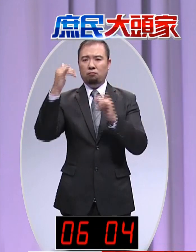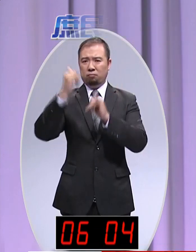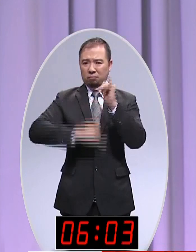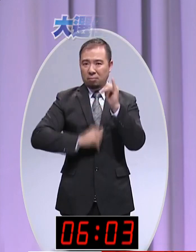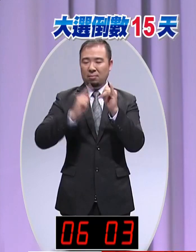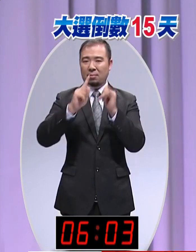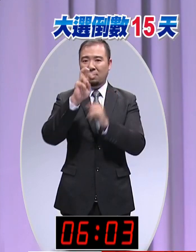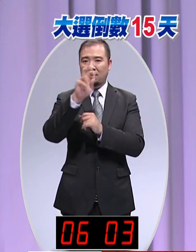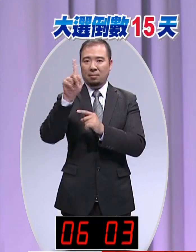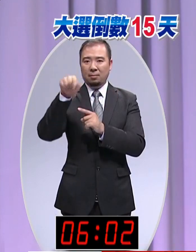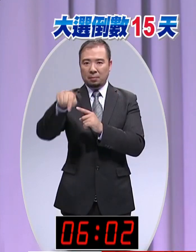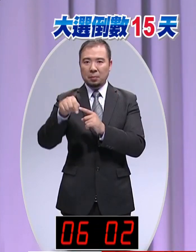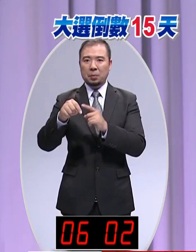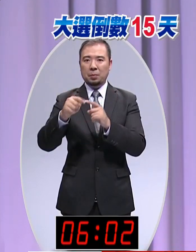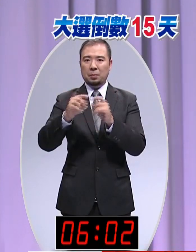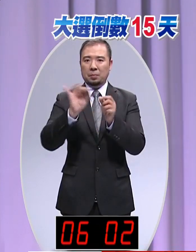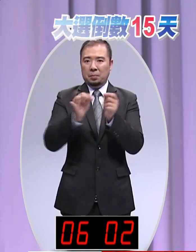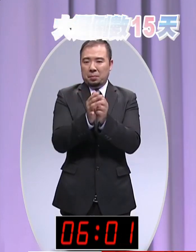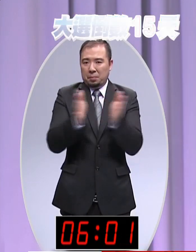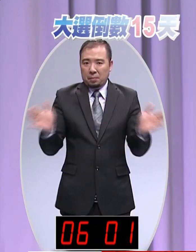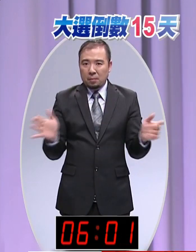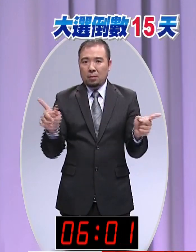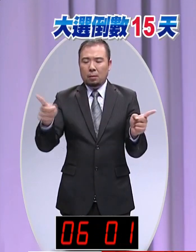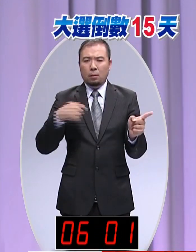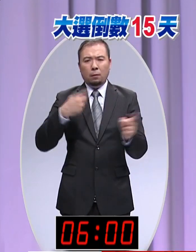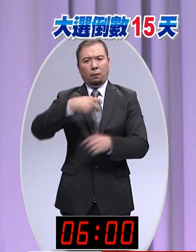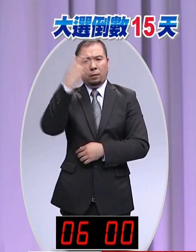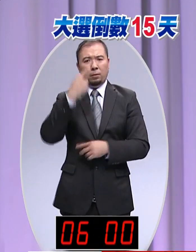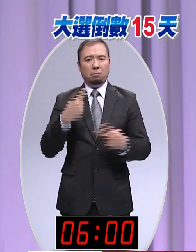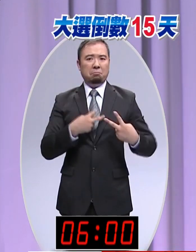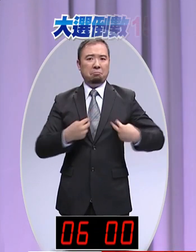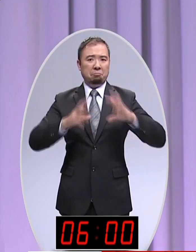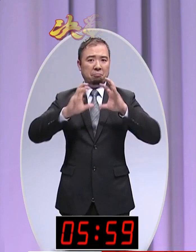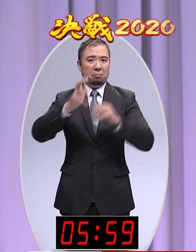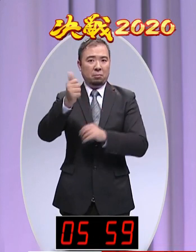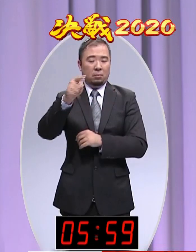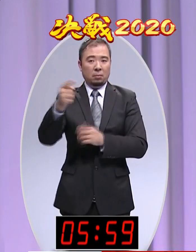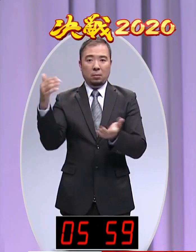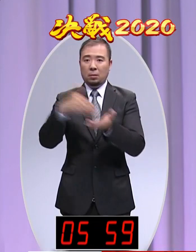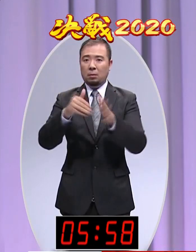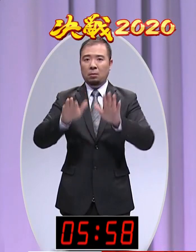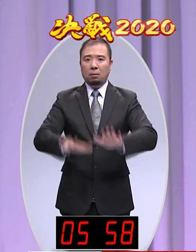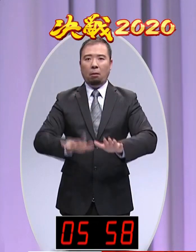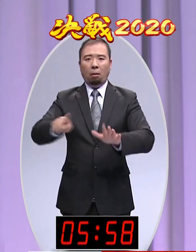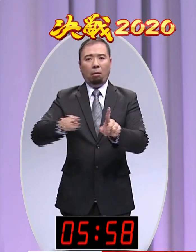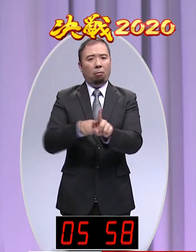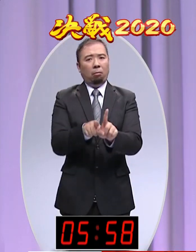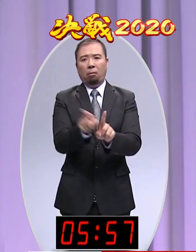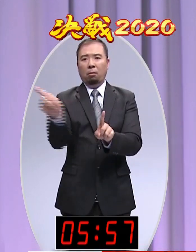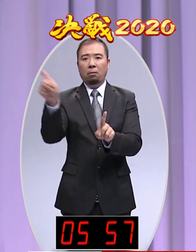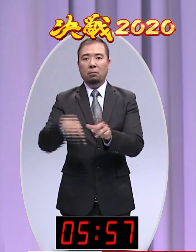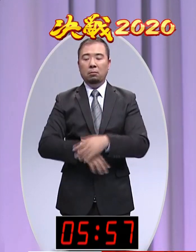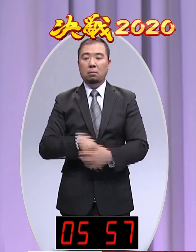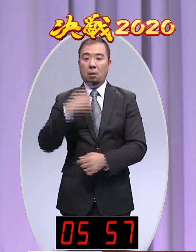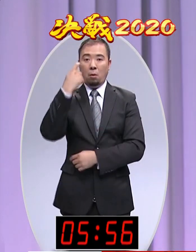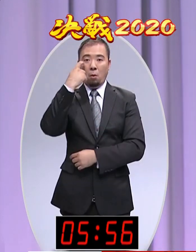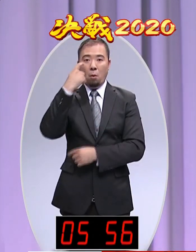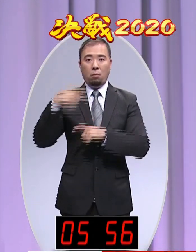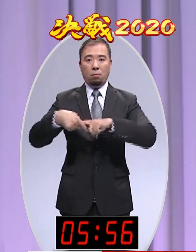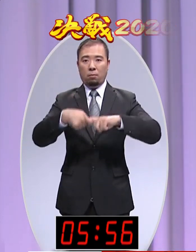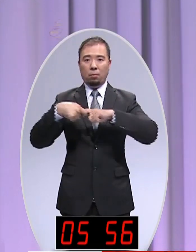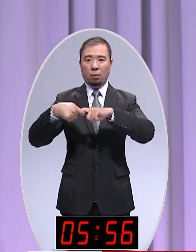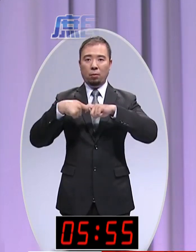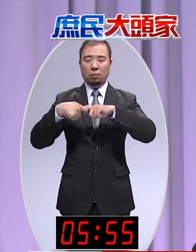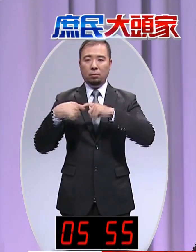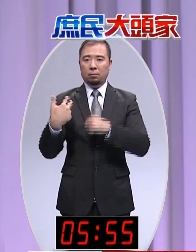3年半，我们蔡英文总统执政之下，能源政策已经完全走偏掉，连欧盟上个星期都